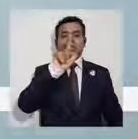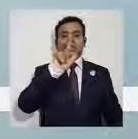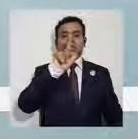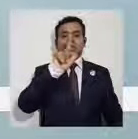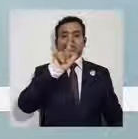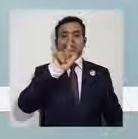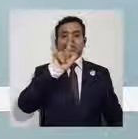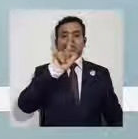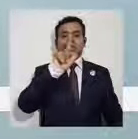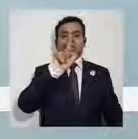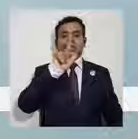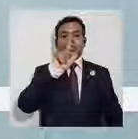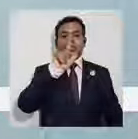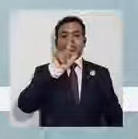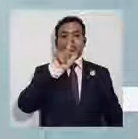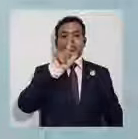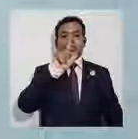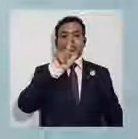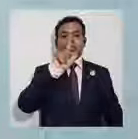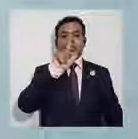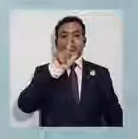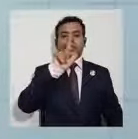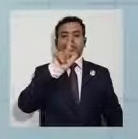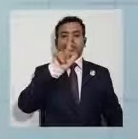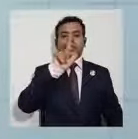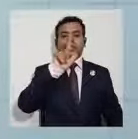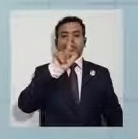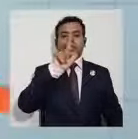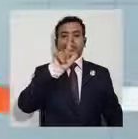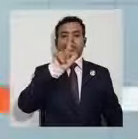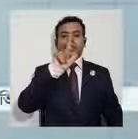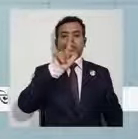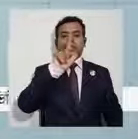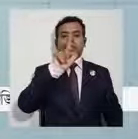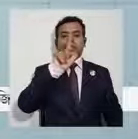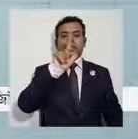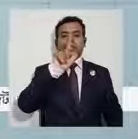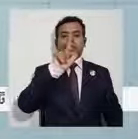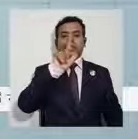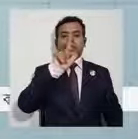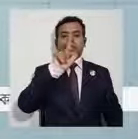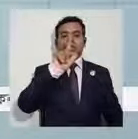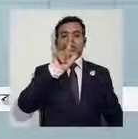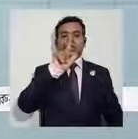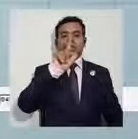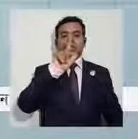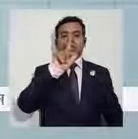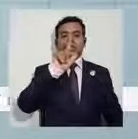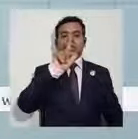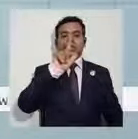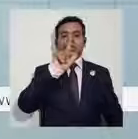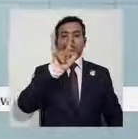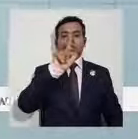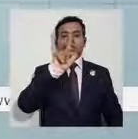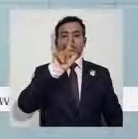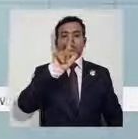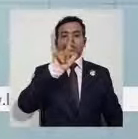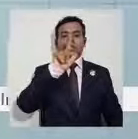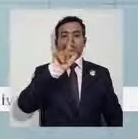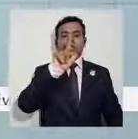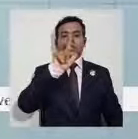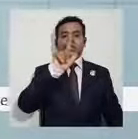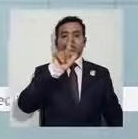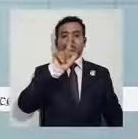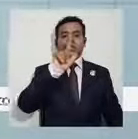69,538 জনকে আমরা মোবাইল ফোন এবং ওয়েবসাইটের মাধ্যমে স্বাস্থ্য পরামর্শ দিয়েছি। আমাদের যে ওয়েবসাইটগুলো আছে এগুলোতে আমরা